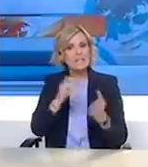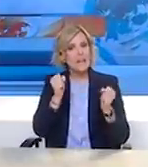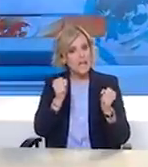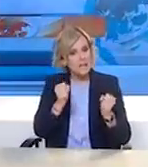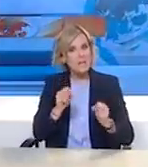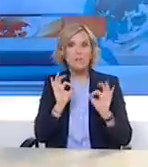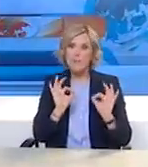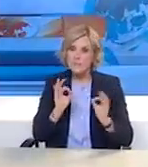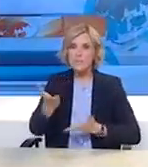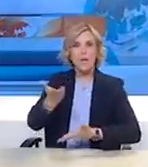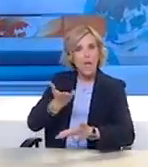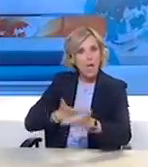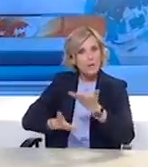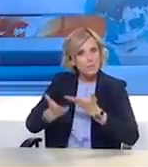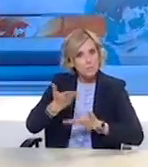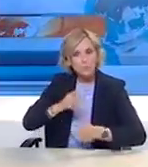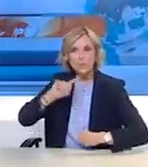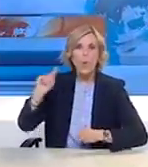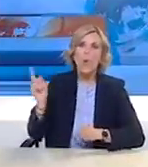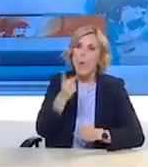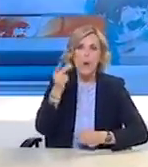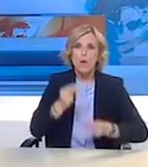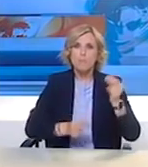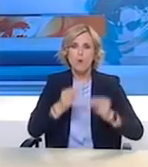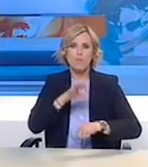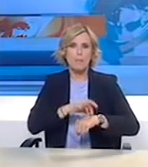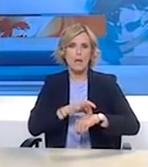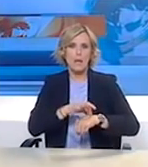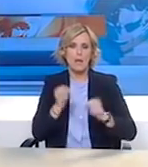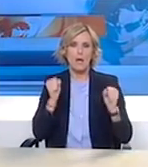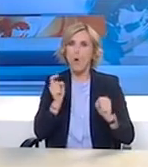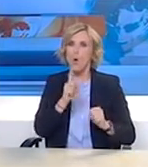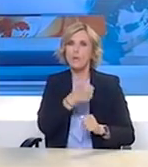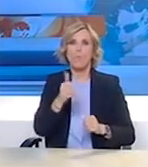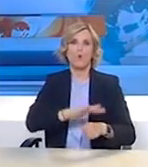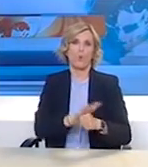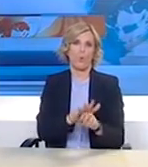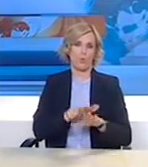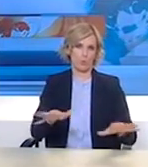νοσοκομεία μας, βεβαίως και αντιμετωπίζουν οποιοδήποτε περιστατικό κριθεί ότι πρέπει να αντιμετωπιστεί.